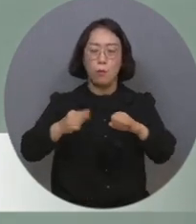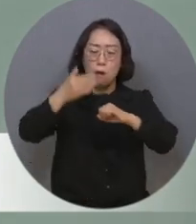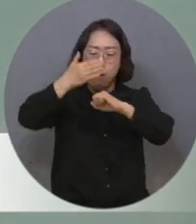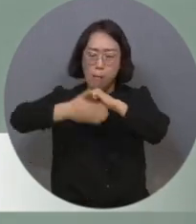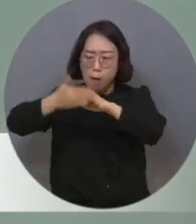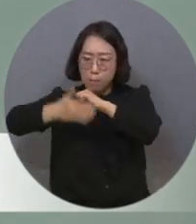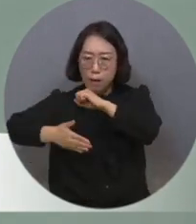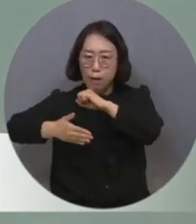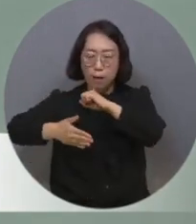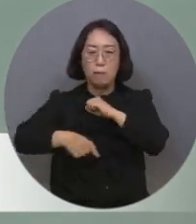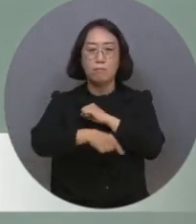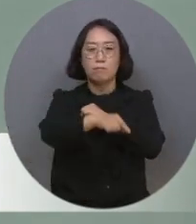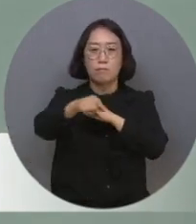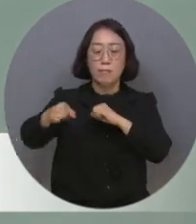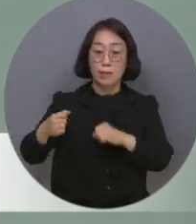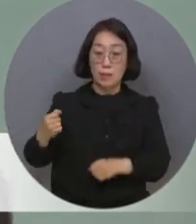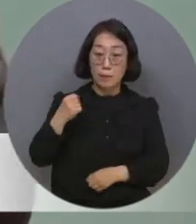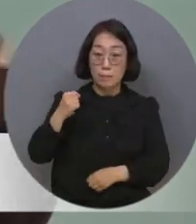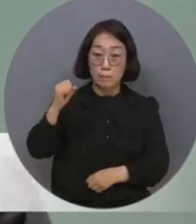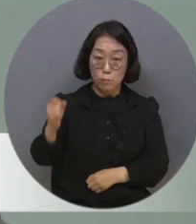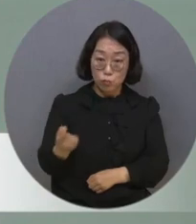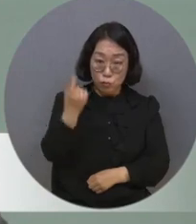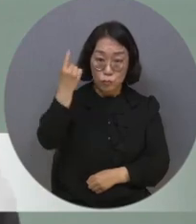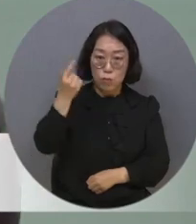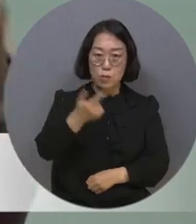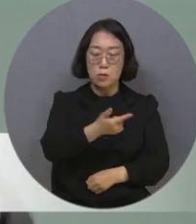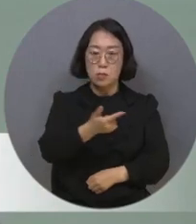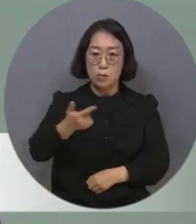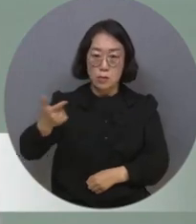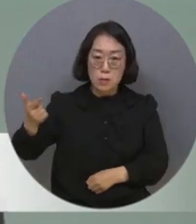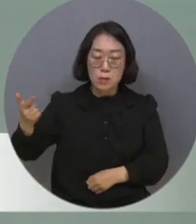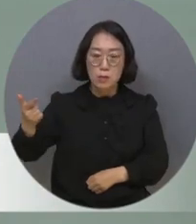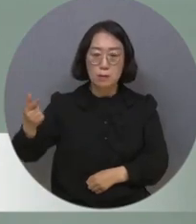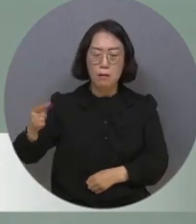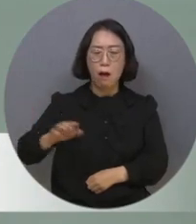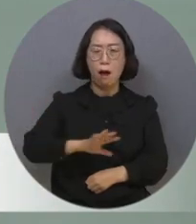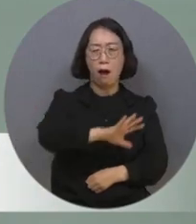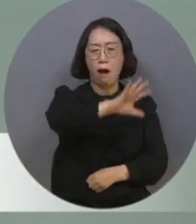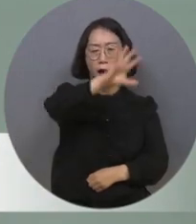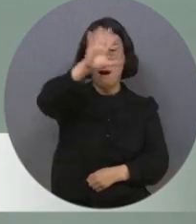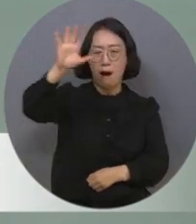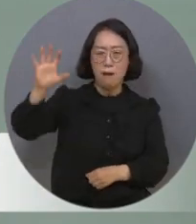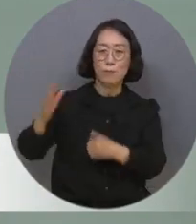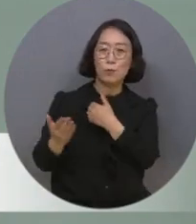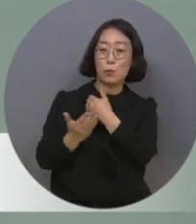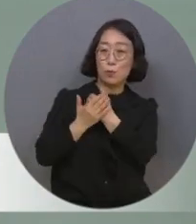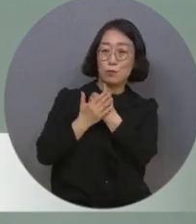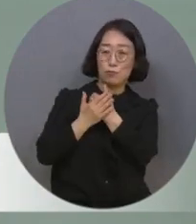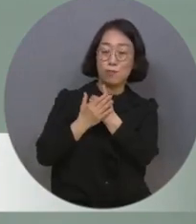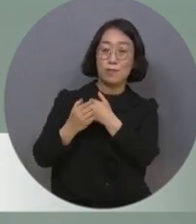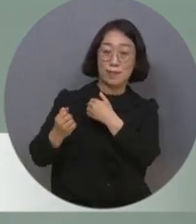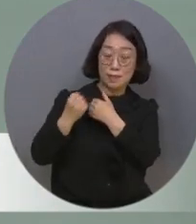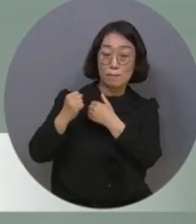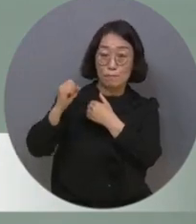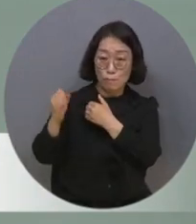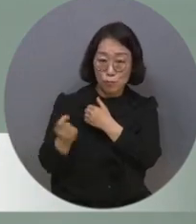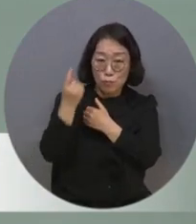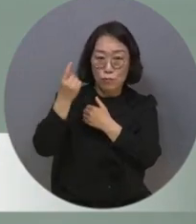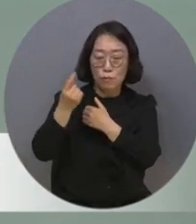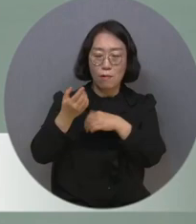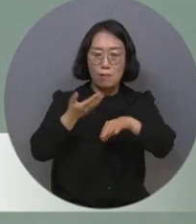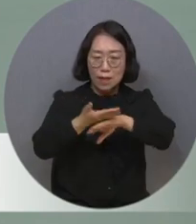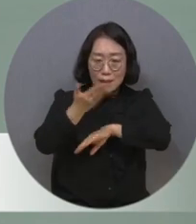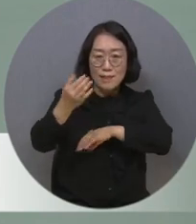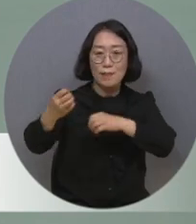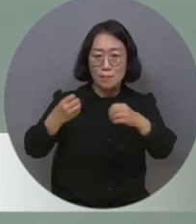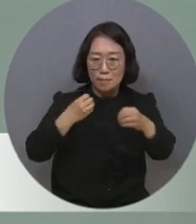그 힘이 결국은 우리 큰 수레바퀴를 굴러왔고 외부에서 도와주는 힘들은 작은